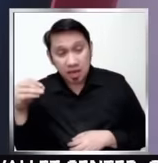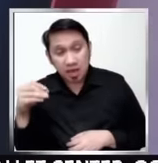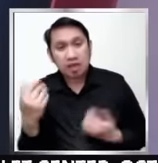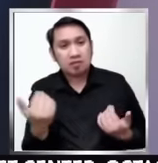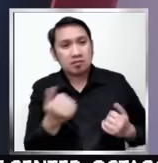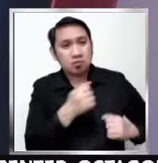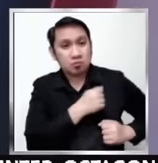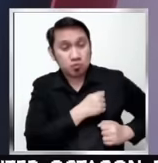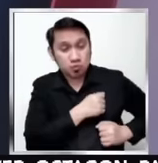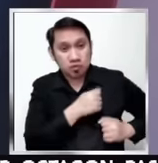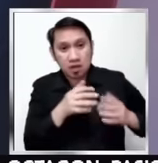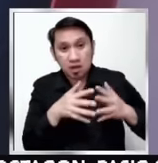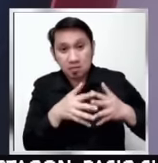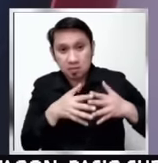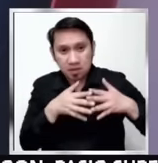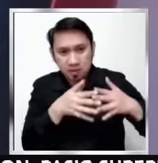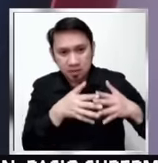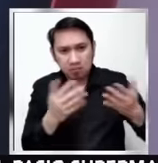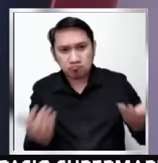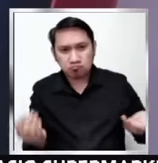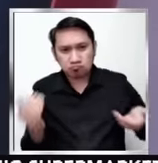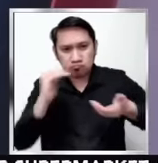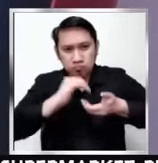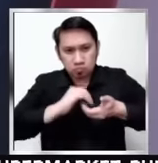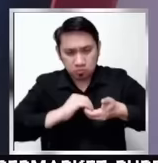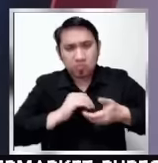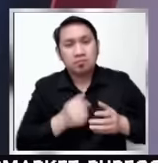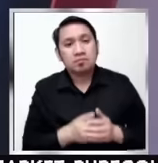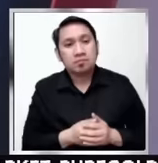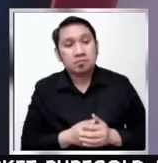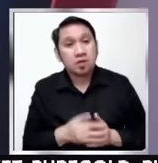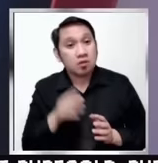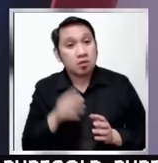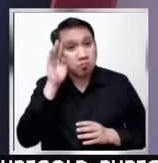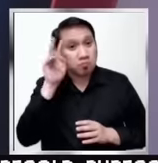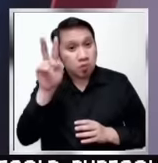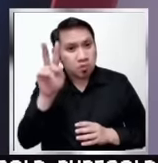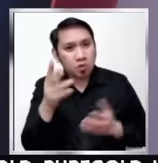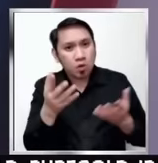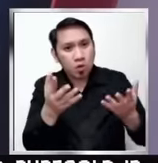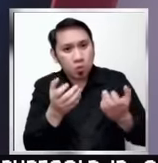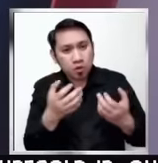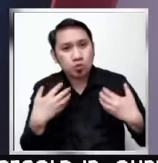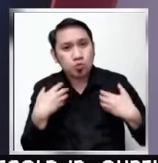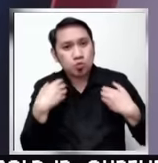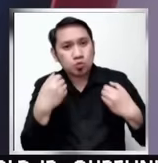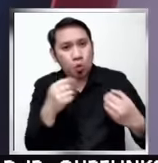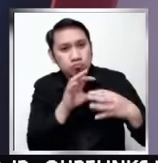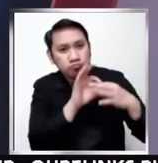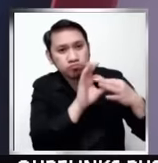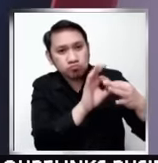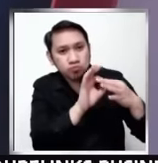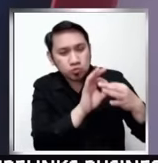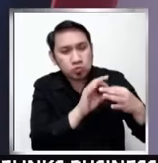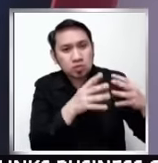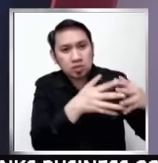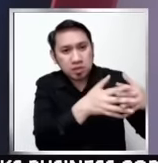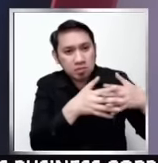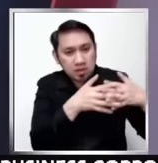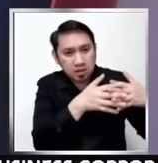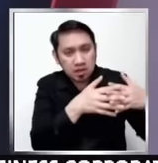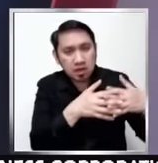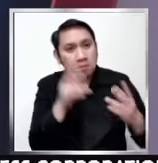Sea. Naiuwi rin daw ng Pangulo ang mas malakas na alyansa sa Amerika at iba pang bansa para sa pagdedepensa sa ating teritoryo.